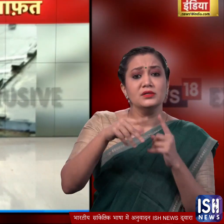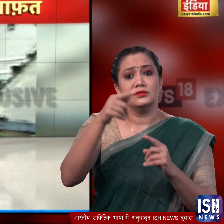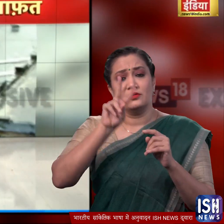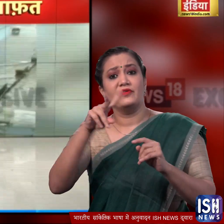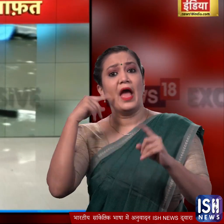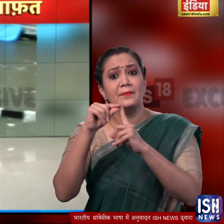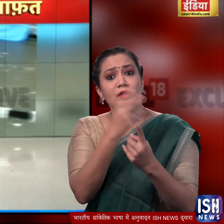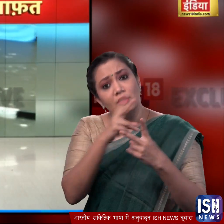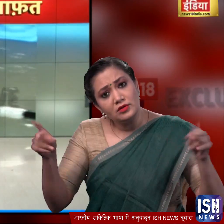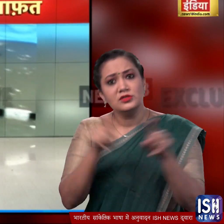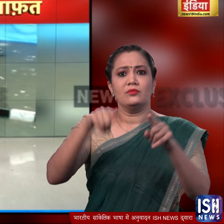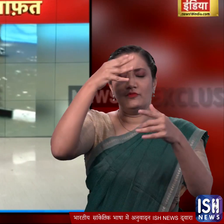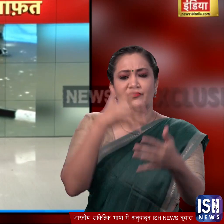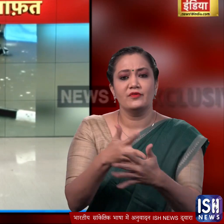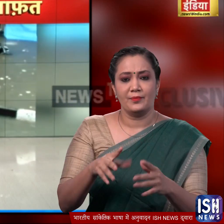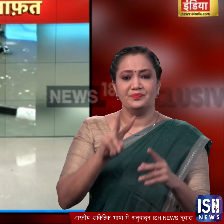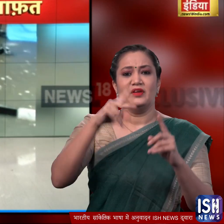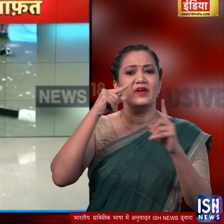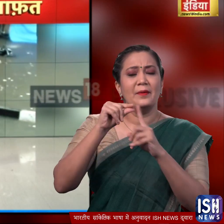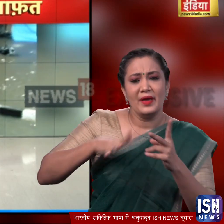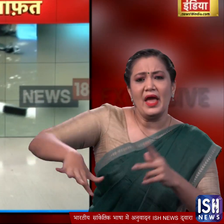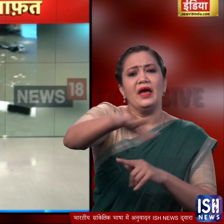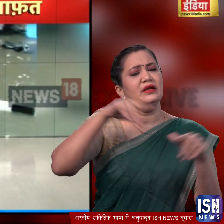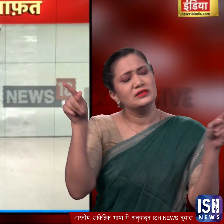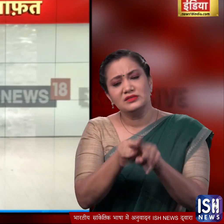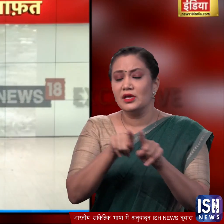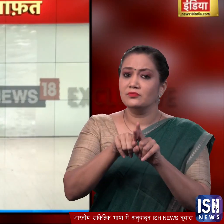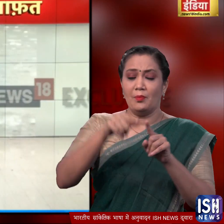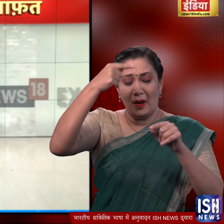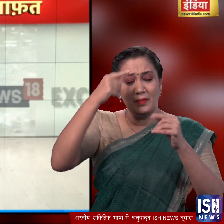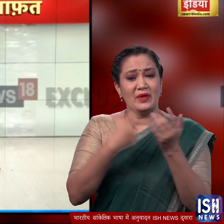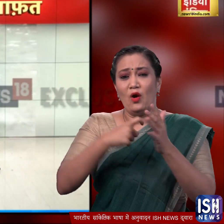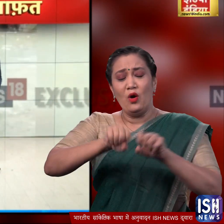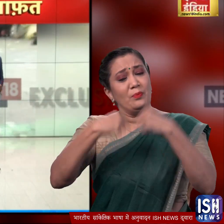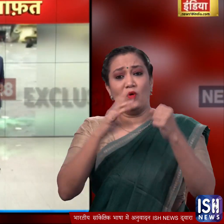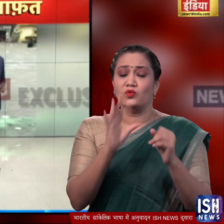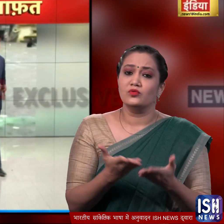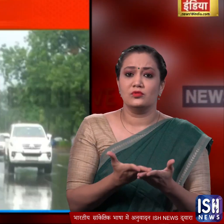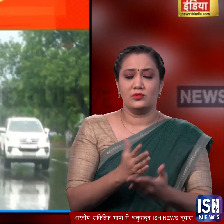बच पाए। राजधानी के वीआईपी इलाकों की सूरत भी इस रिकॉर्ड तोड़ बारिश ने बिगाड़ कर रख दी,